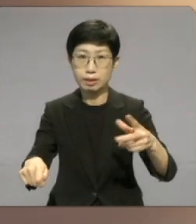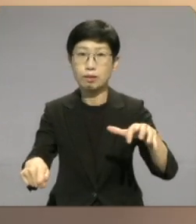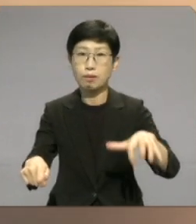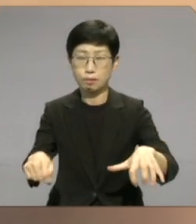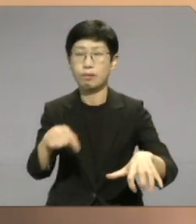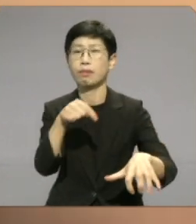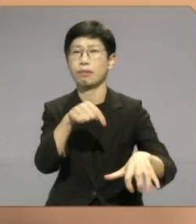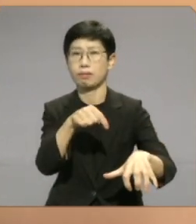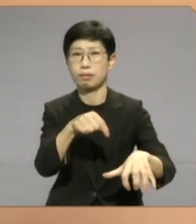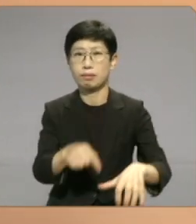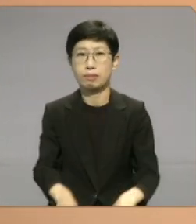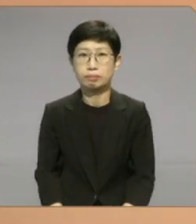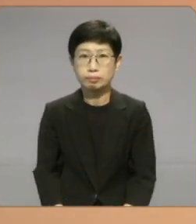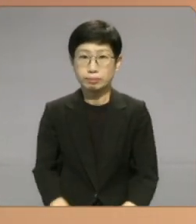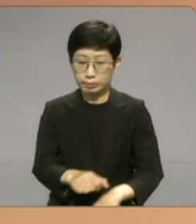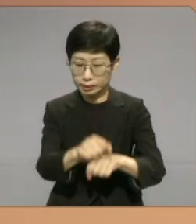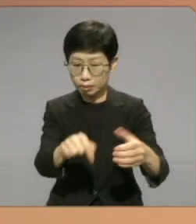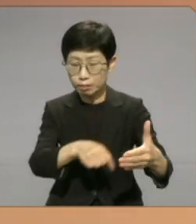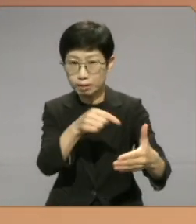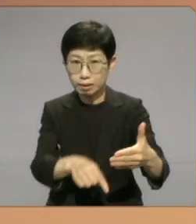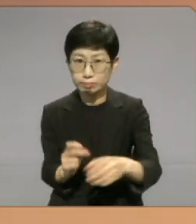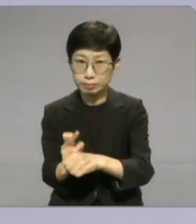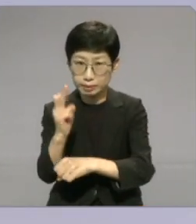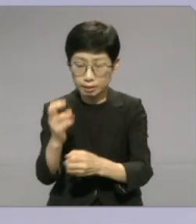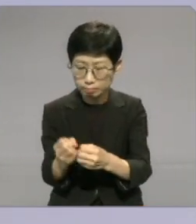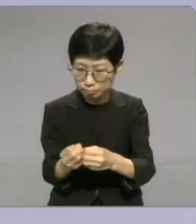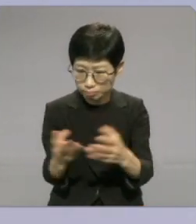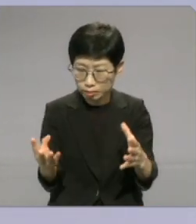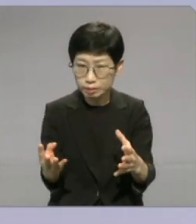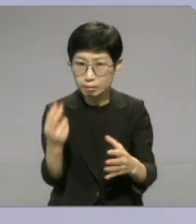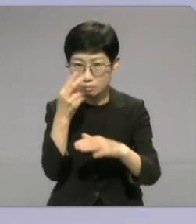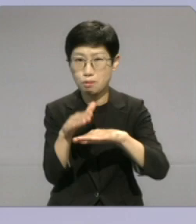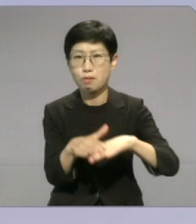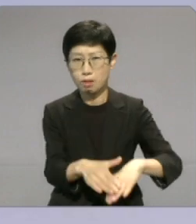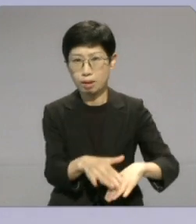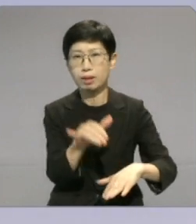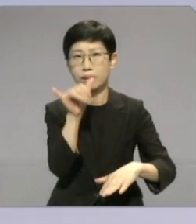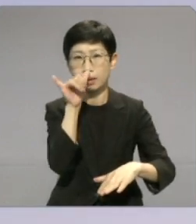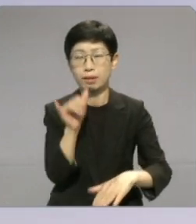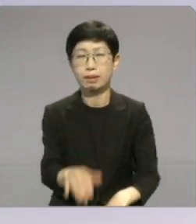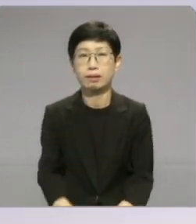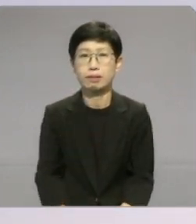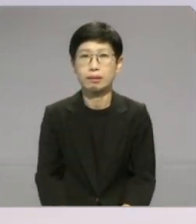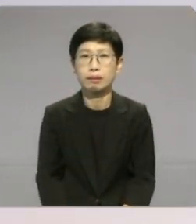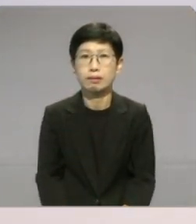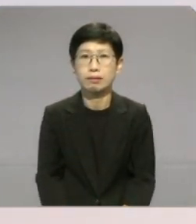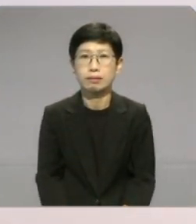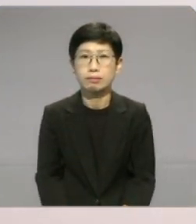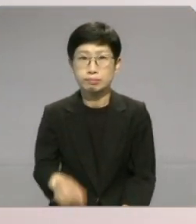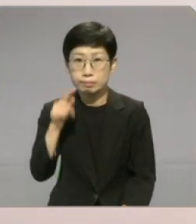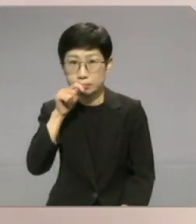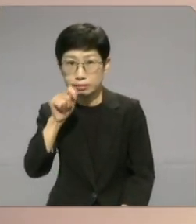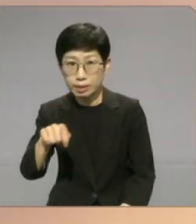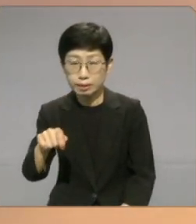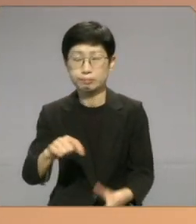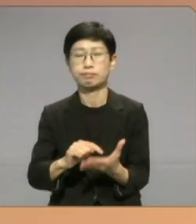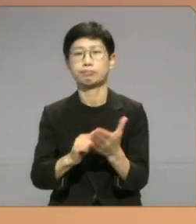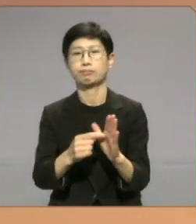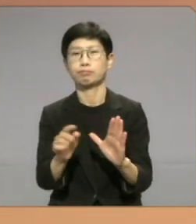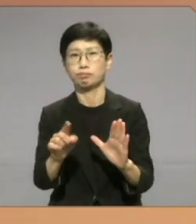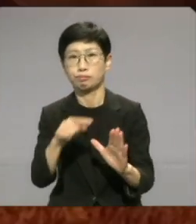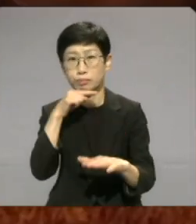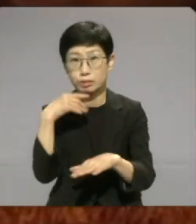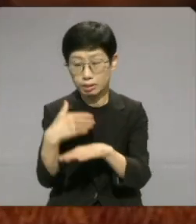2에 있는 곳으로 창고에는 미사일과 탄약이 대거 보관돼 있었던 것으로 전해졌습니다 우크라이나 보안당국은